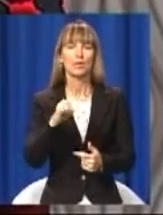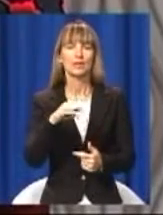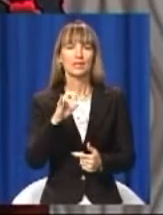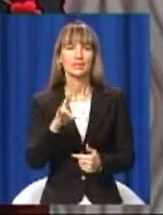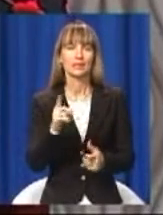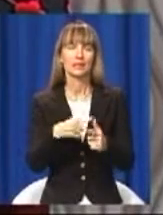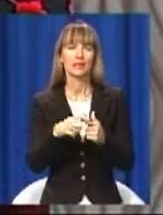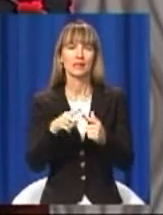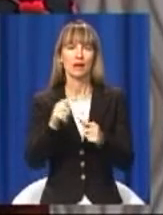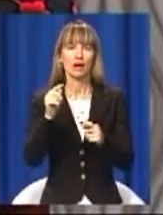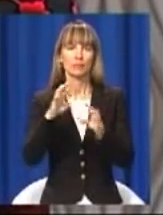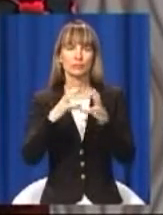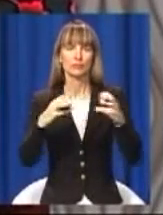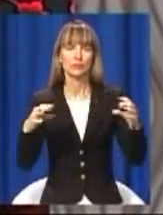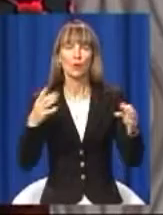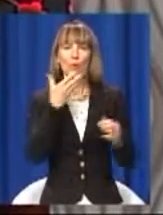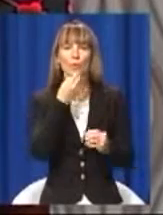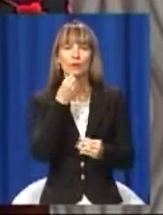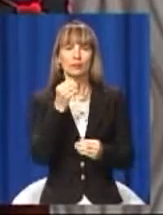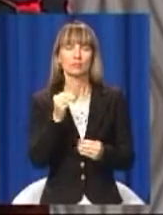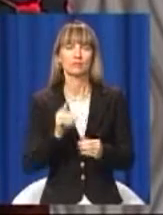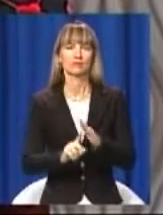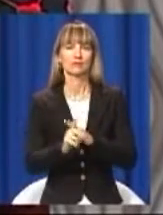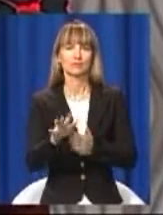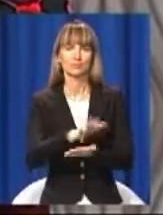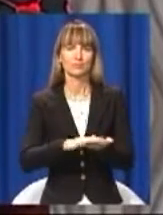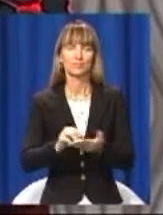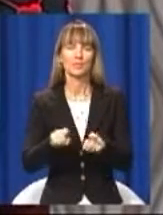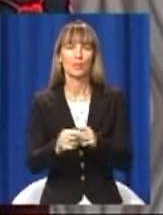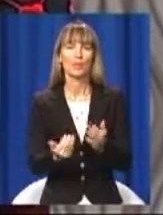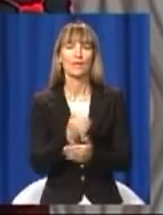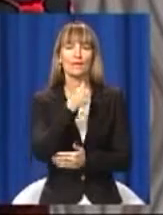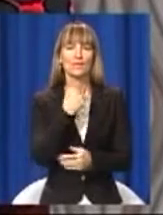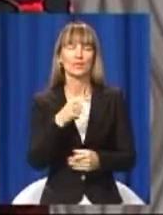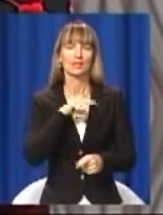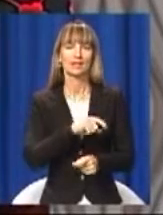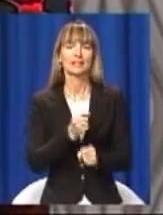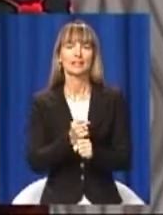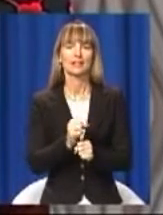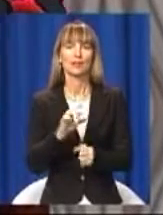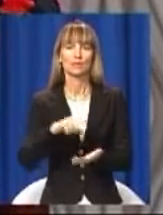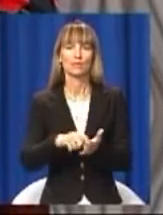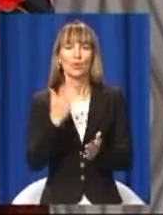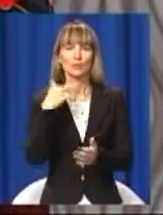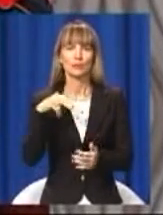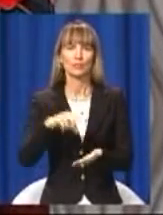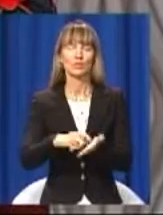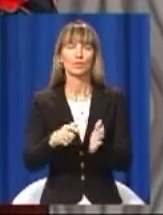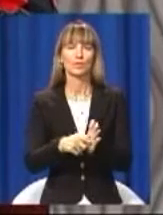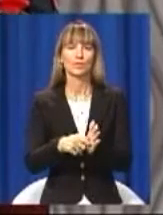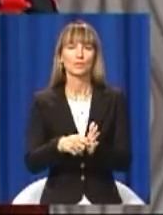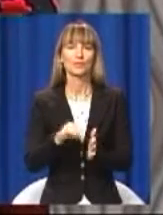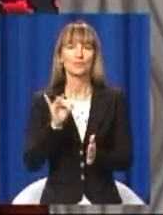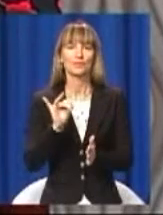вони просто-напросто беруть цю ялинку і руйнують її. Отакий новорічний настрій вони створюють у приміщенні, коли заходиш у кімнату, знаєш,